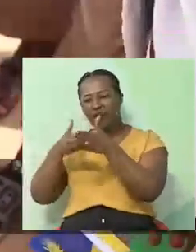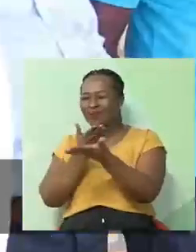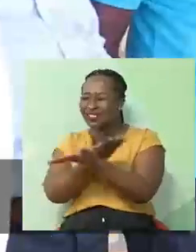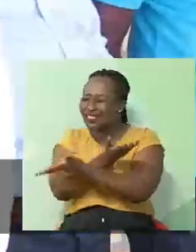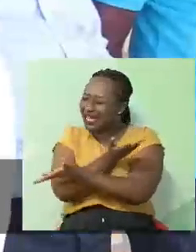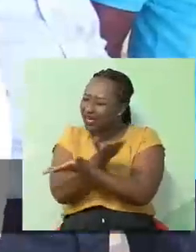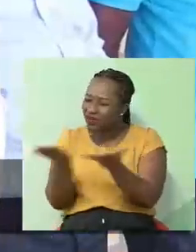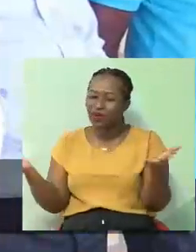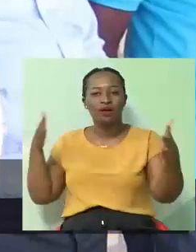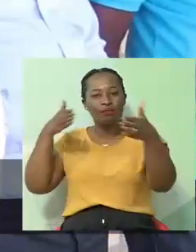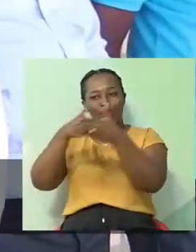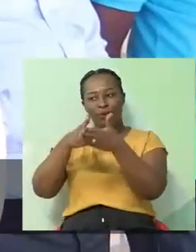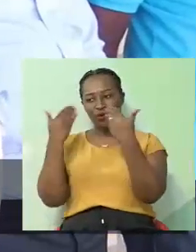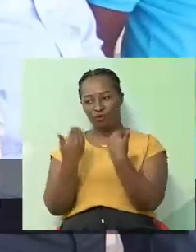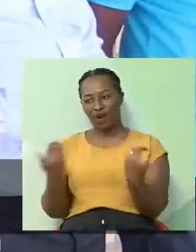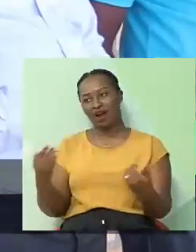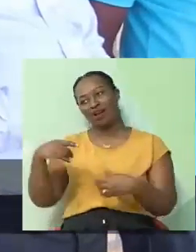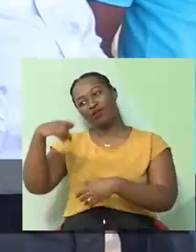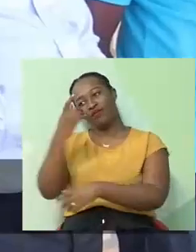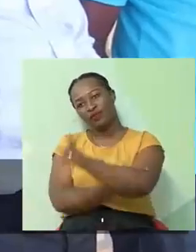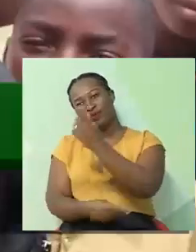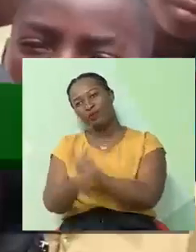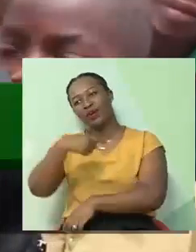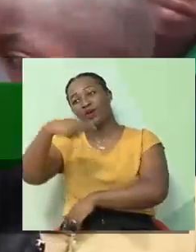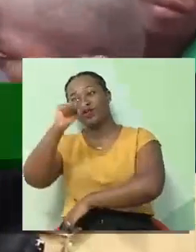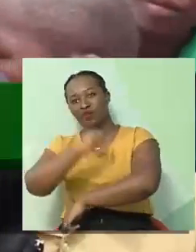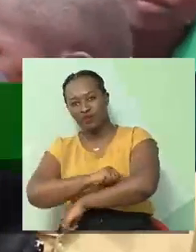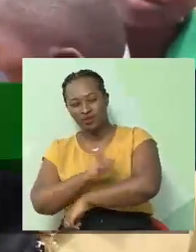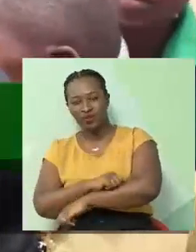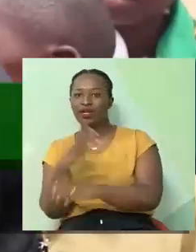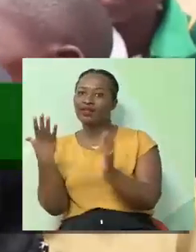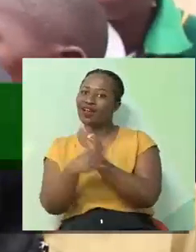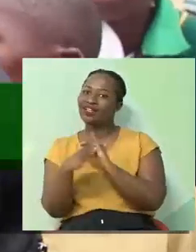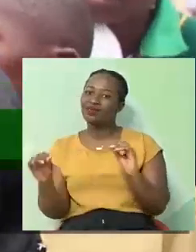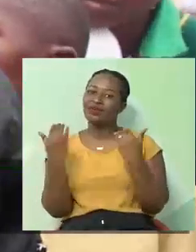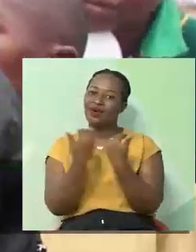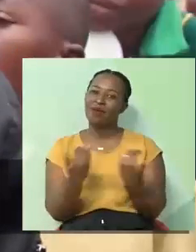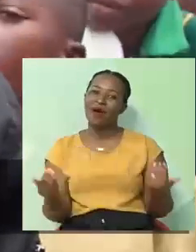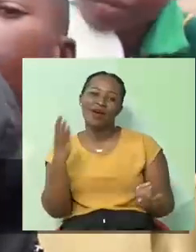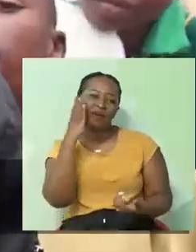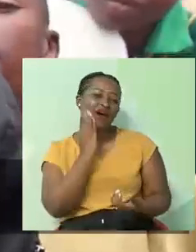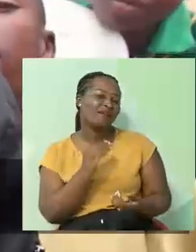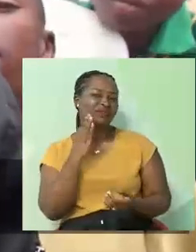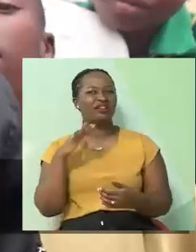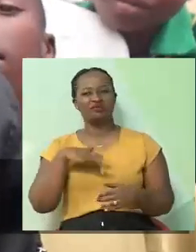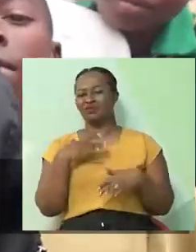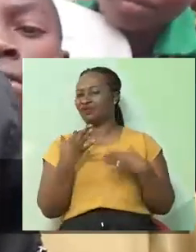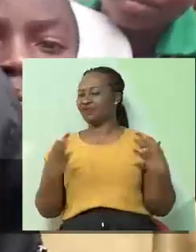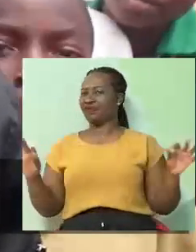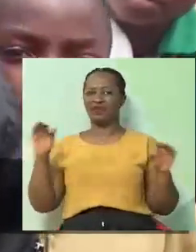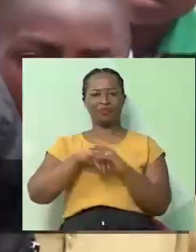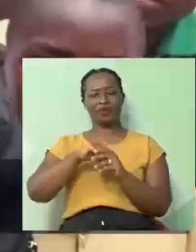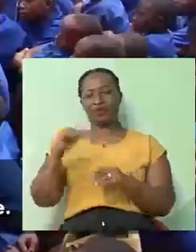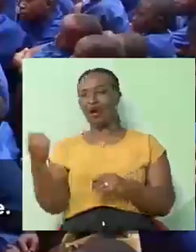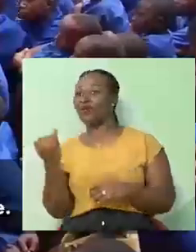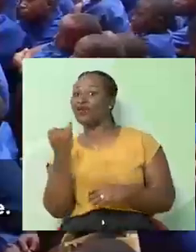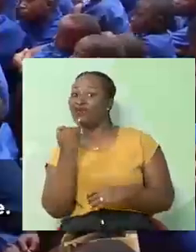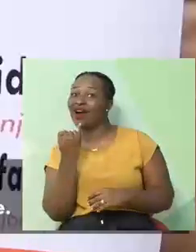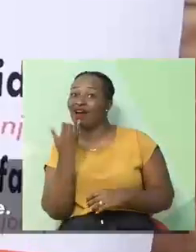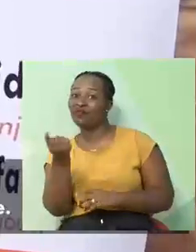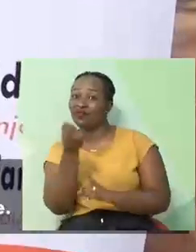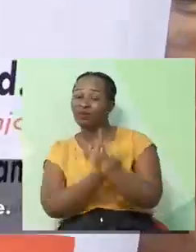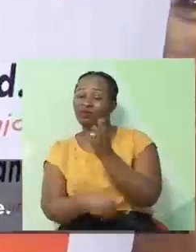imbogamizi izo arizo zose zizitira umwana ufite ubumuga kugana ishuri. Nta kibazo dufite, abana baramenyereye barisanzuye mu bandi.